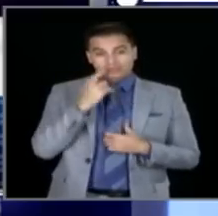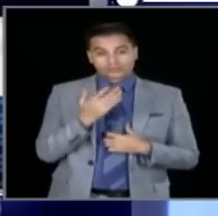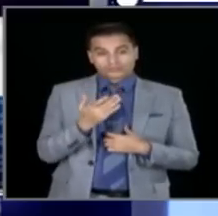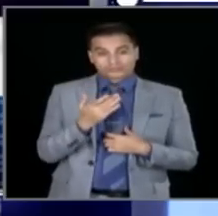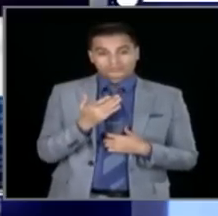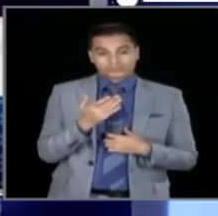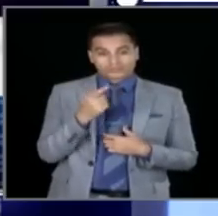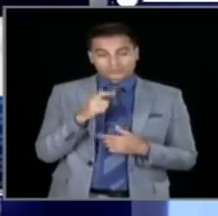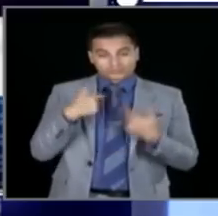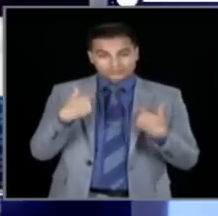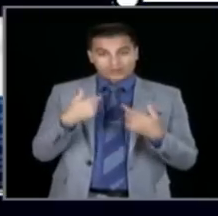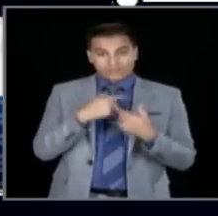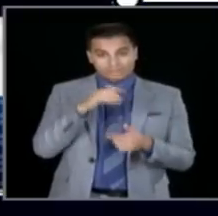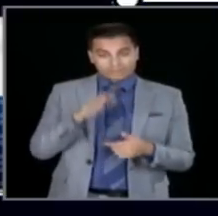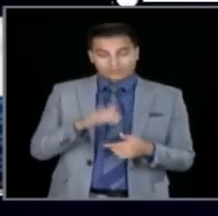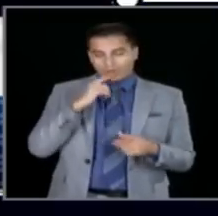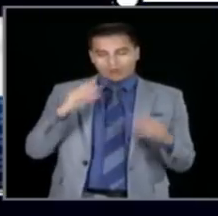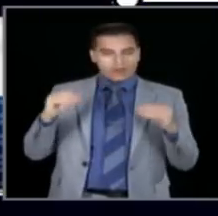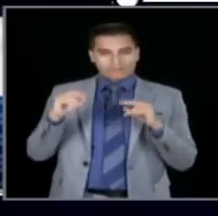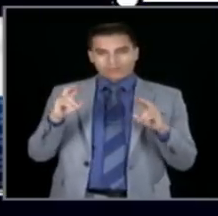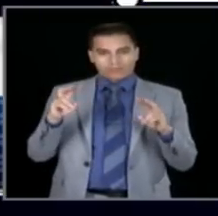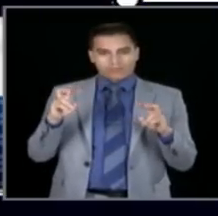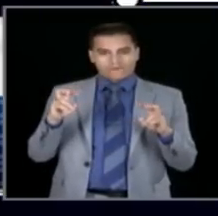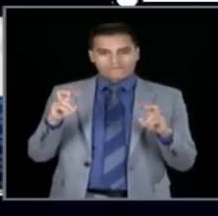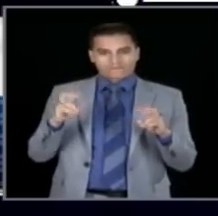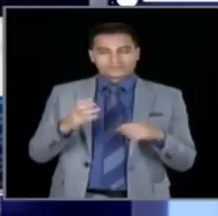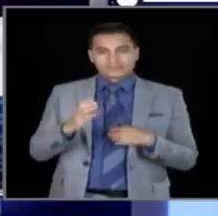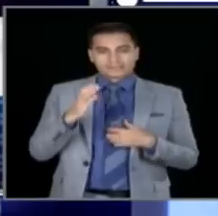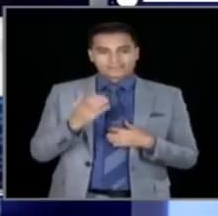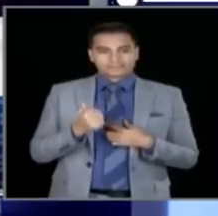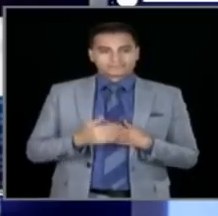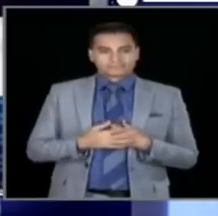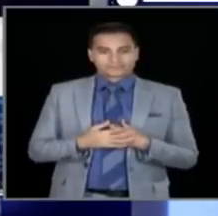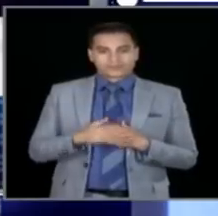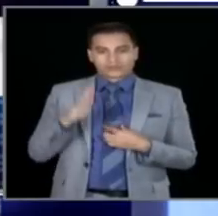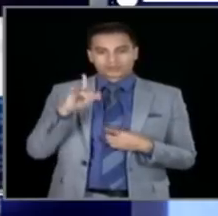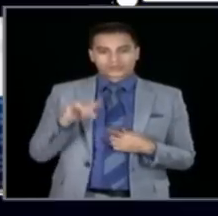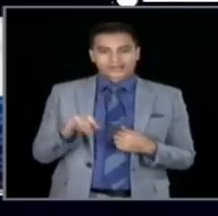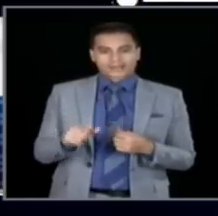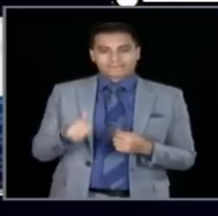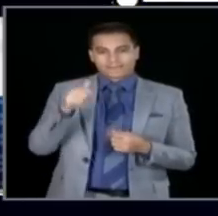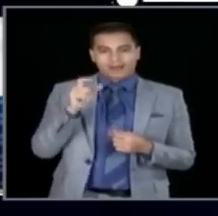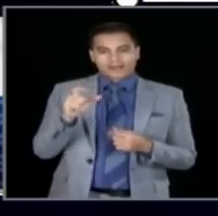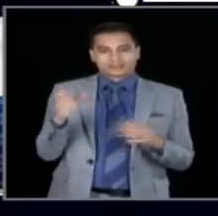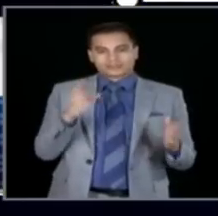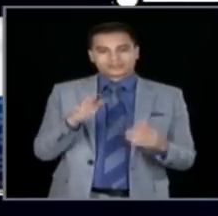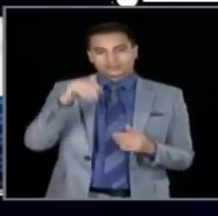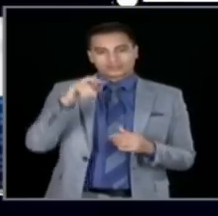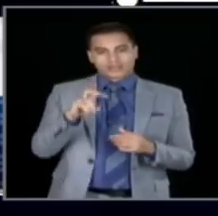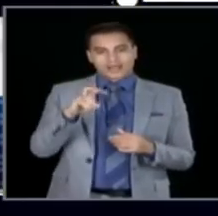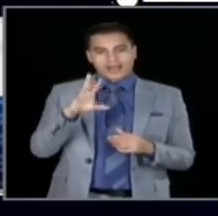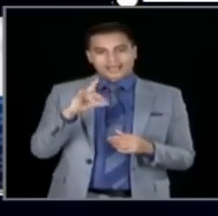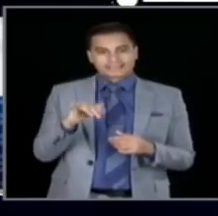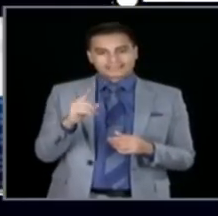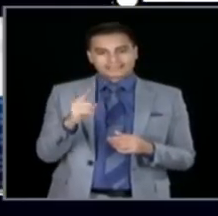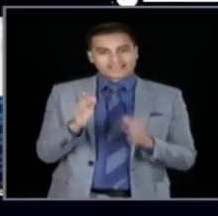طالما هدير خدت القرار بقت لوحدها. إجابتك سليمان شاه. سليمان شاه يا